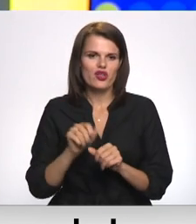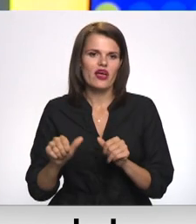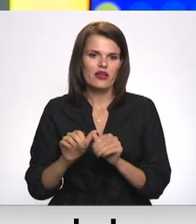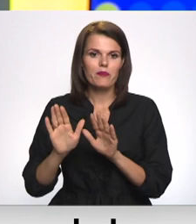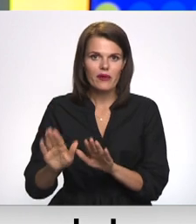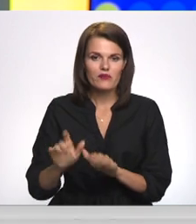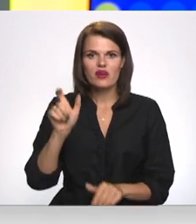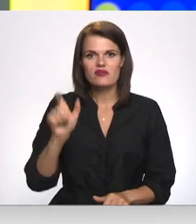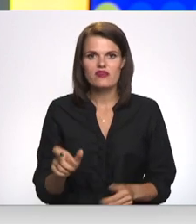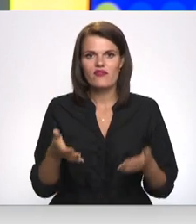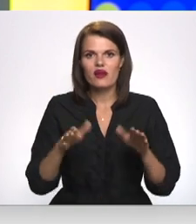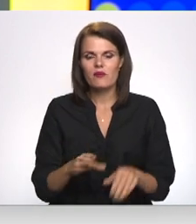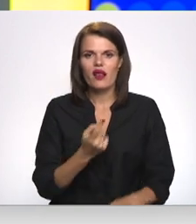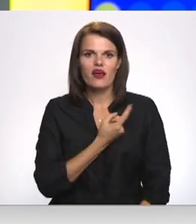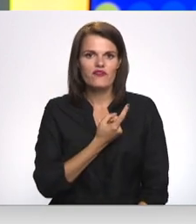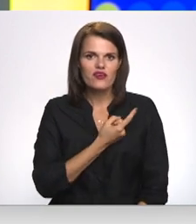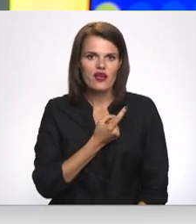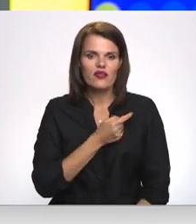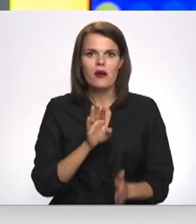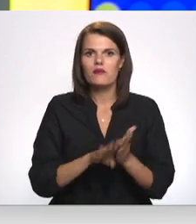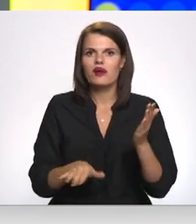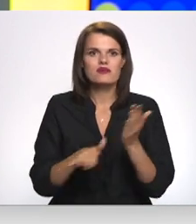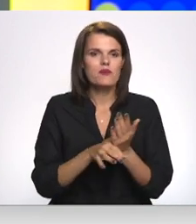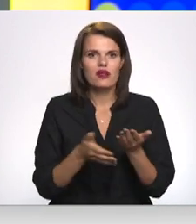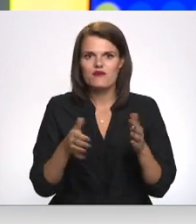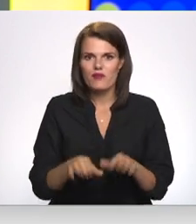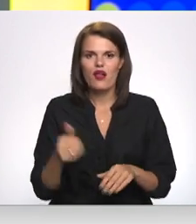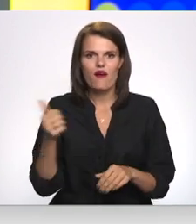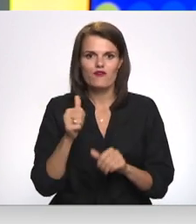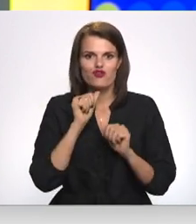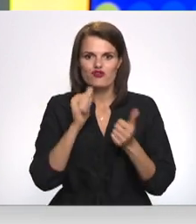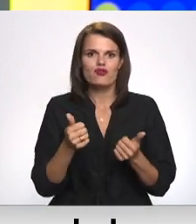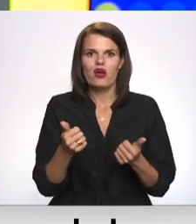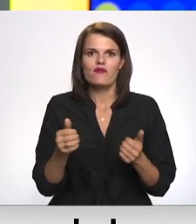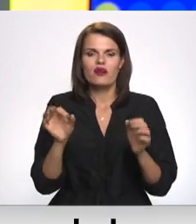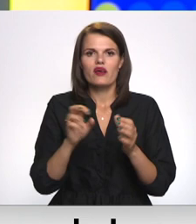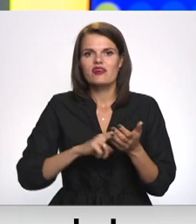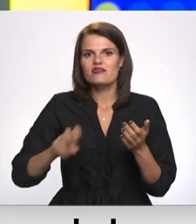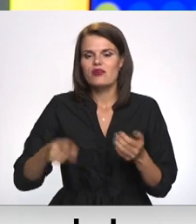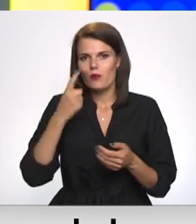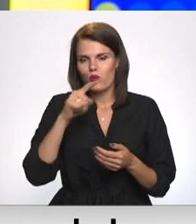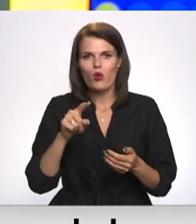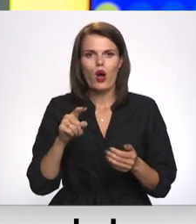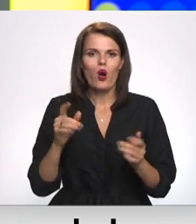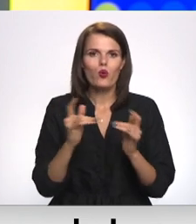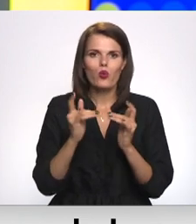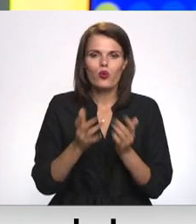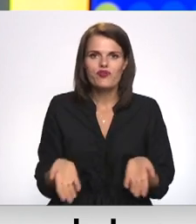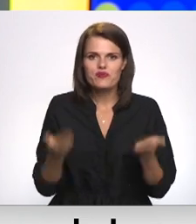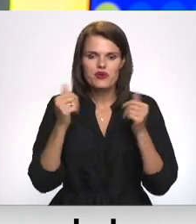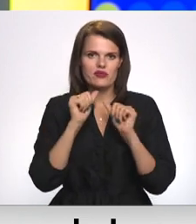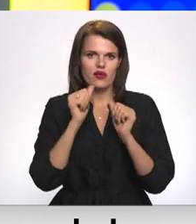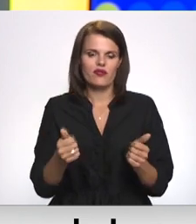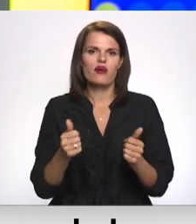vieni, vientuļi paliek, ja bezpalīdzīgi paliek, viņš nevar veikt kaut ko, viņš nevar izkāpt no gultas, piemēram, vai